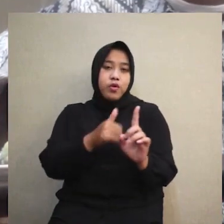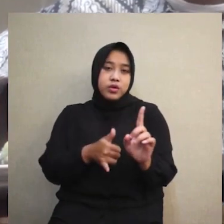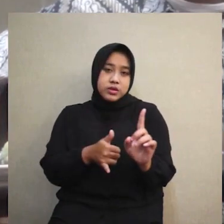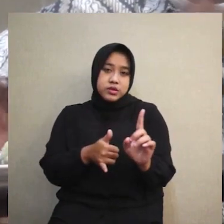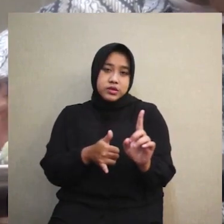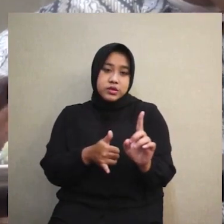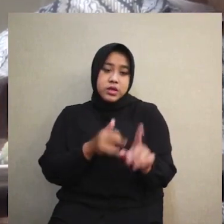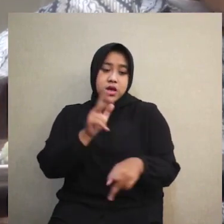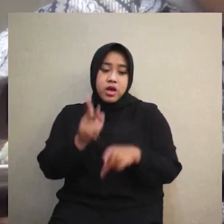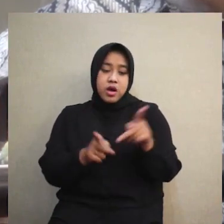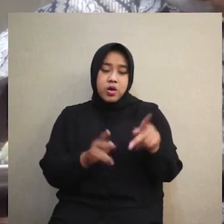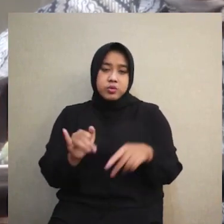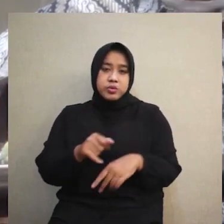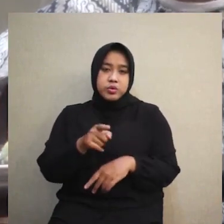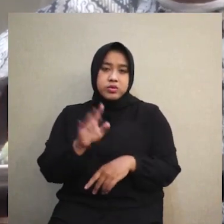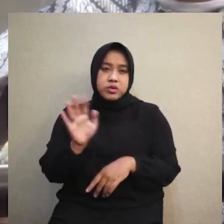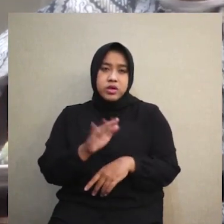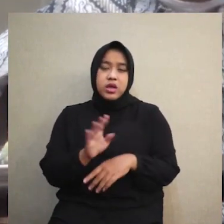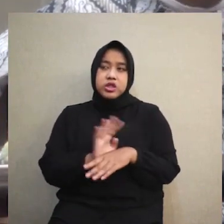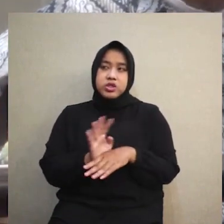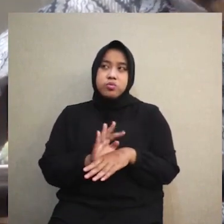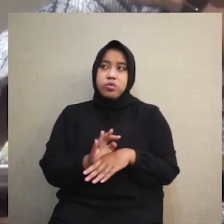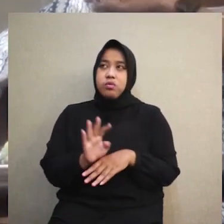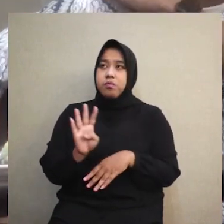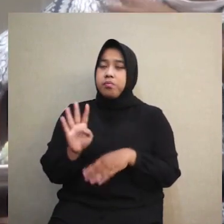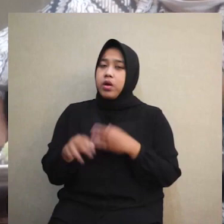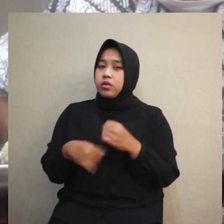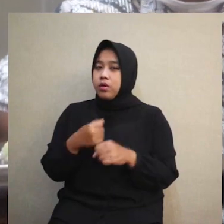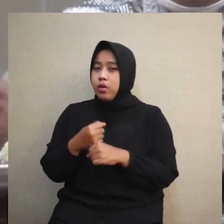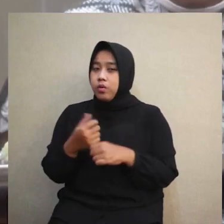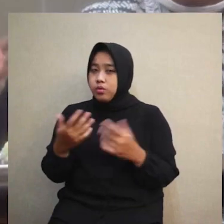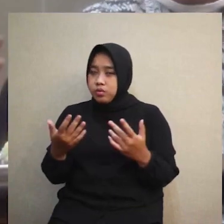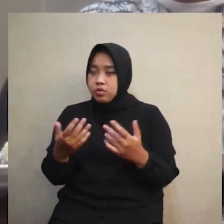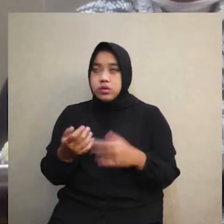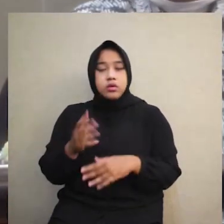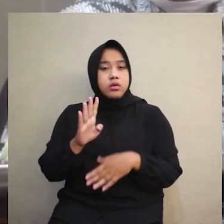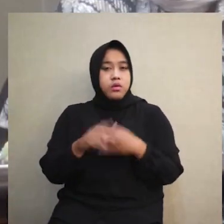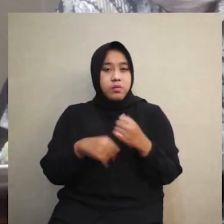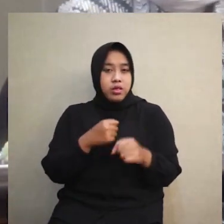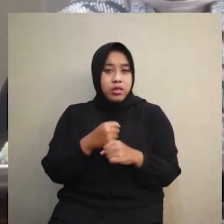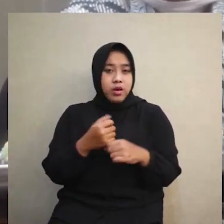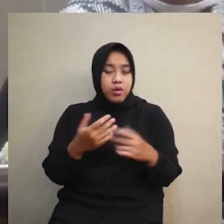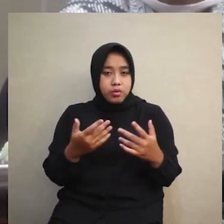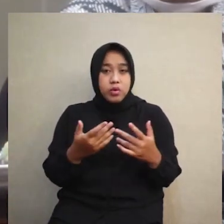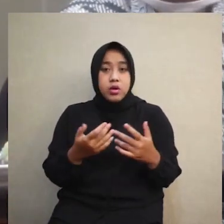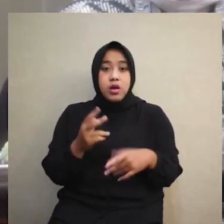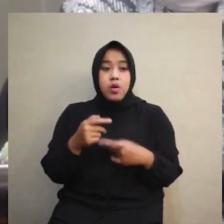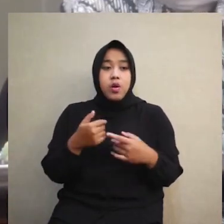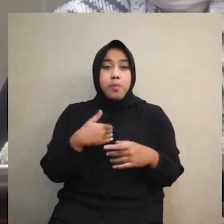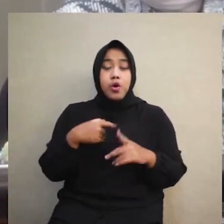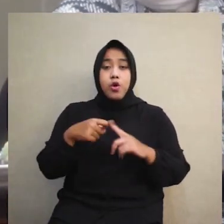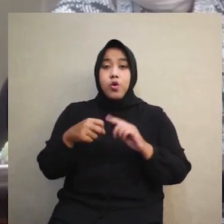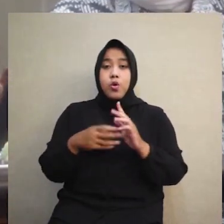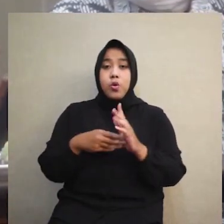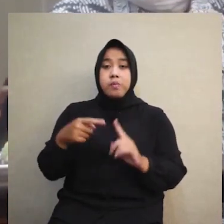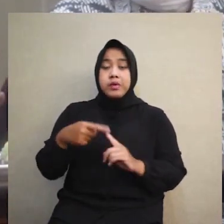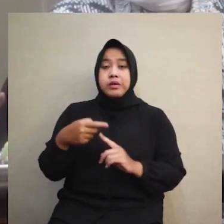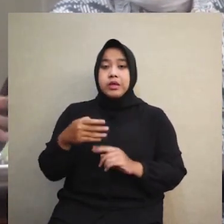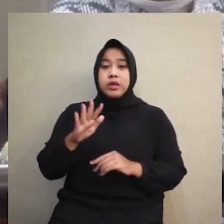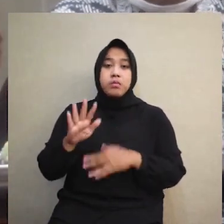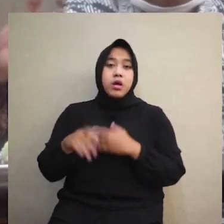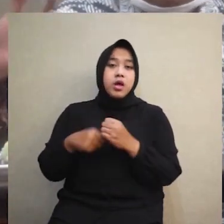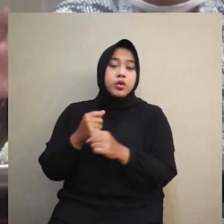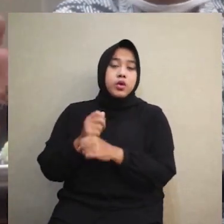gitu kita jadi sibuk 4 tahunan 5 tahunan gitu ya seremonial ketika komite 5 tahun berikutnya